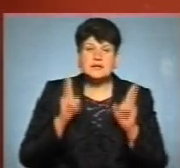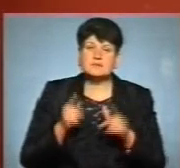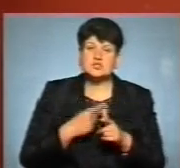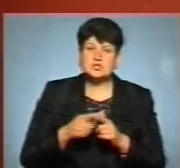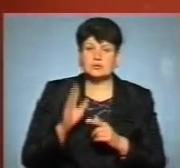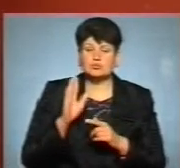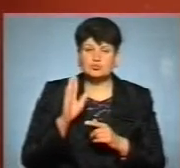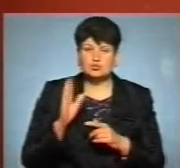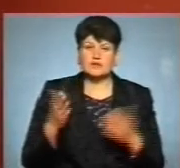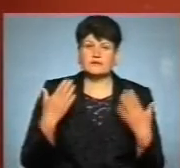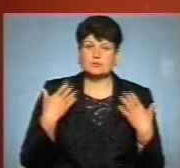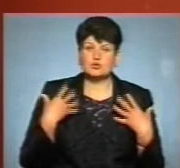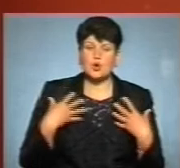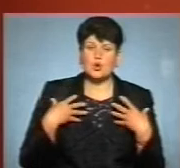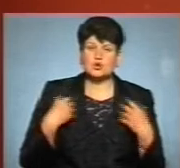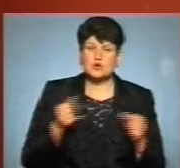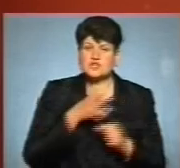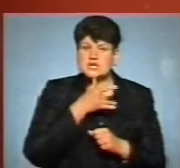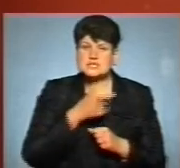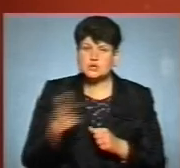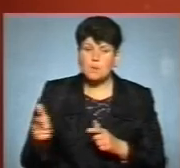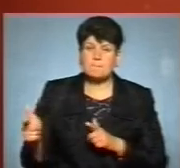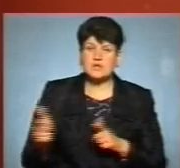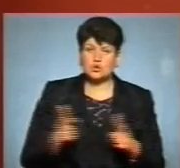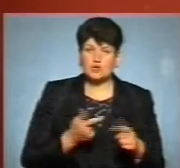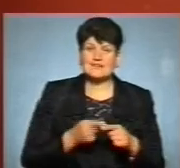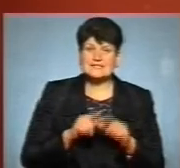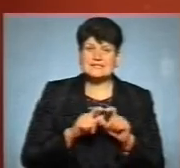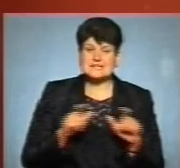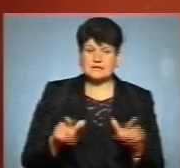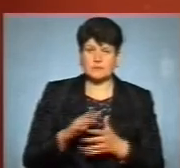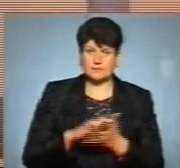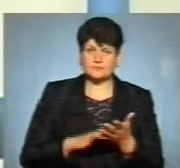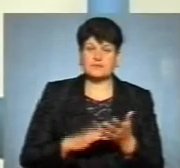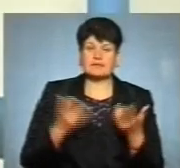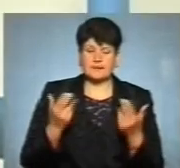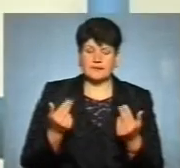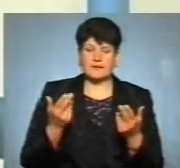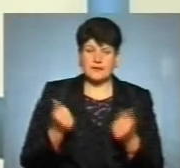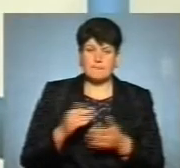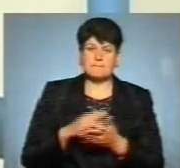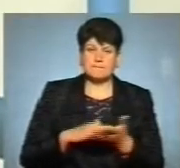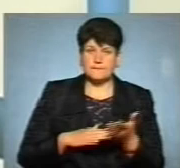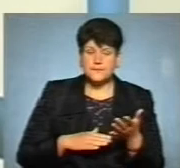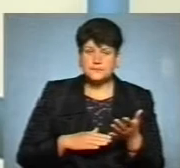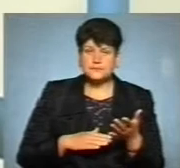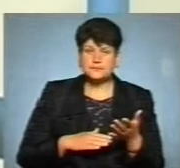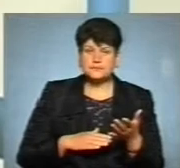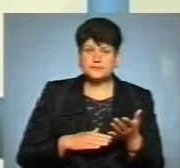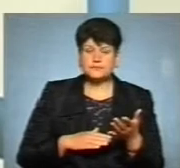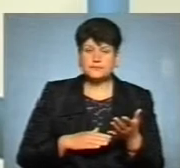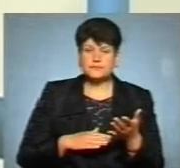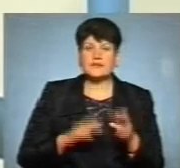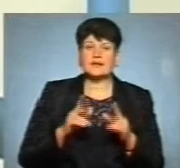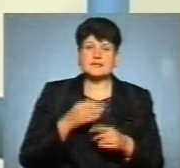відбудеться загалом відпочинковий і оздоровчий сезон, підготовка таких закладів триває? Так, триває, тому що,